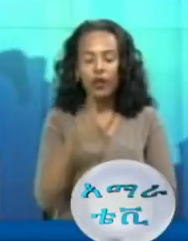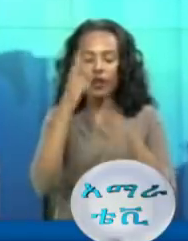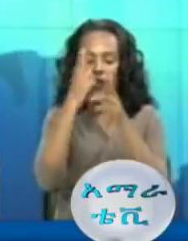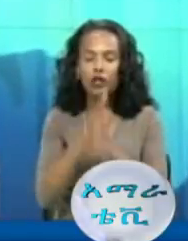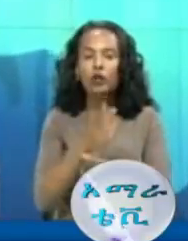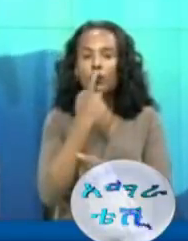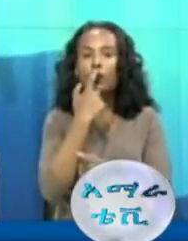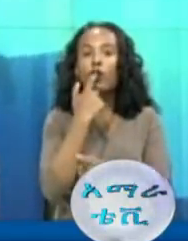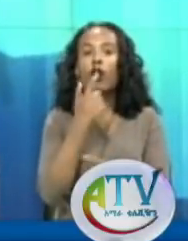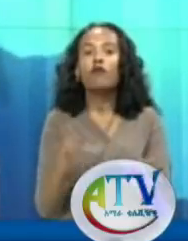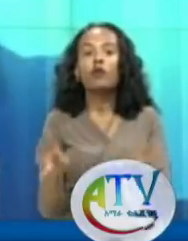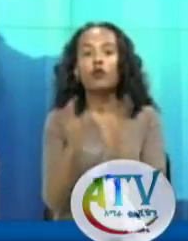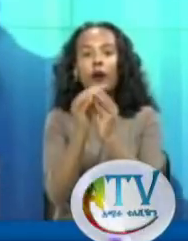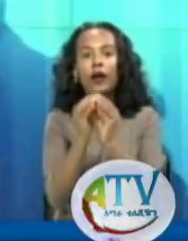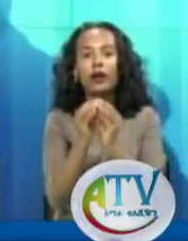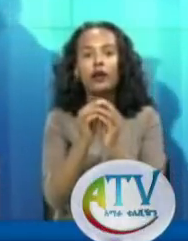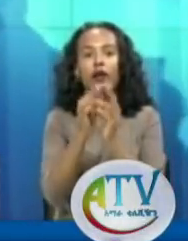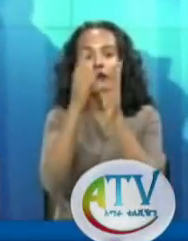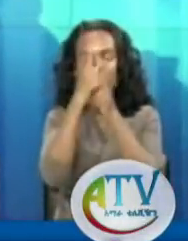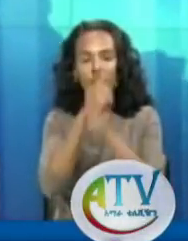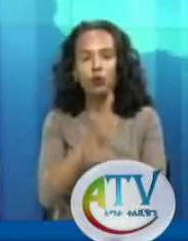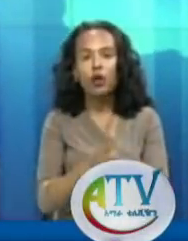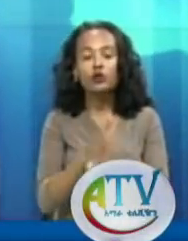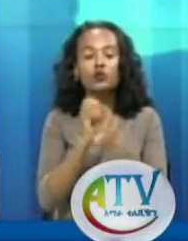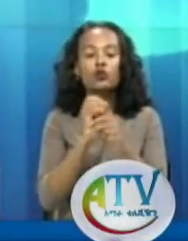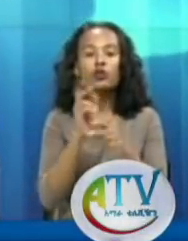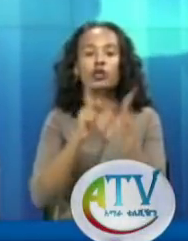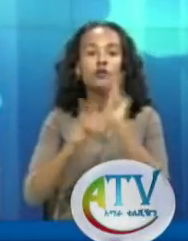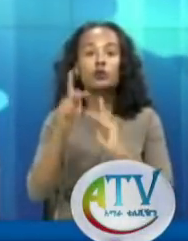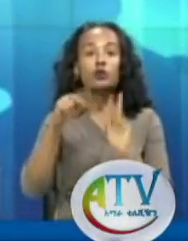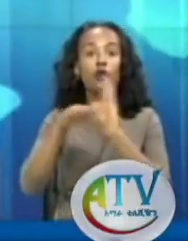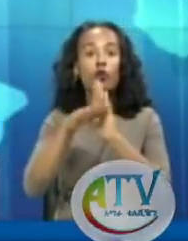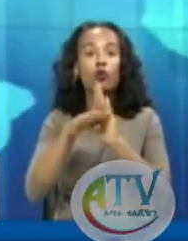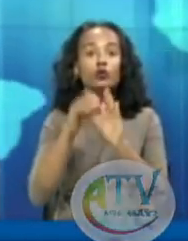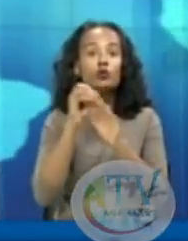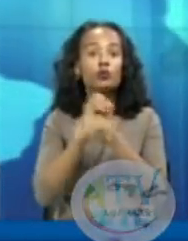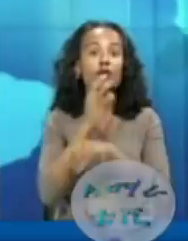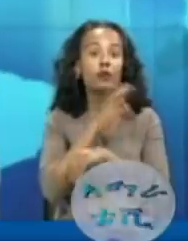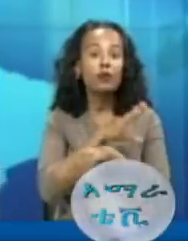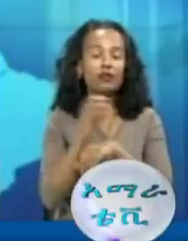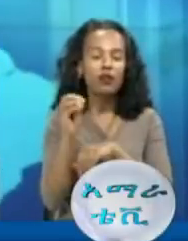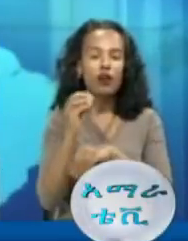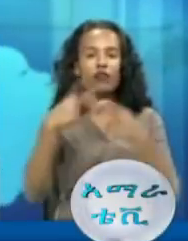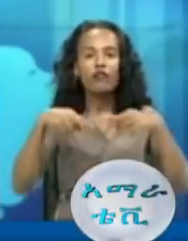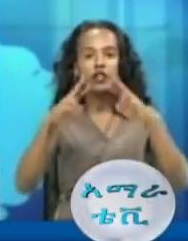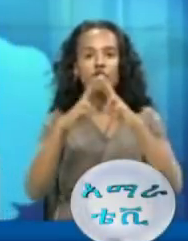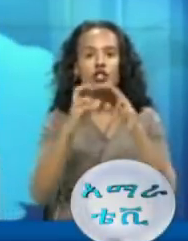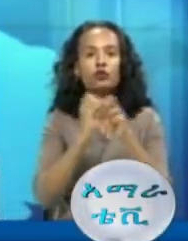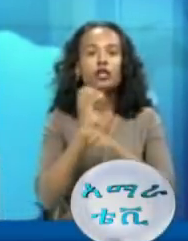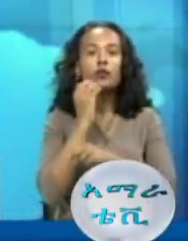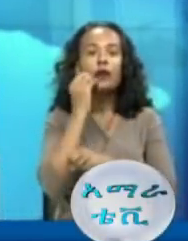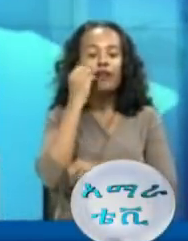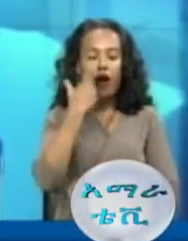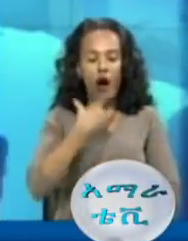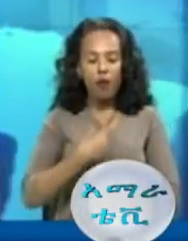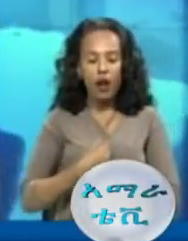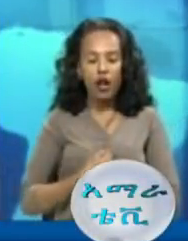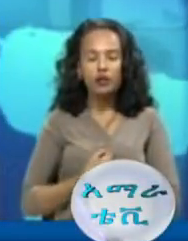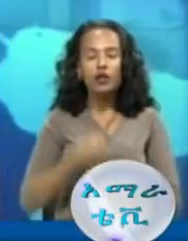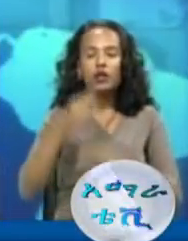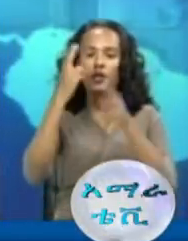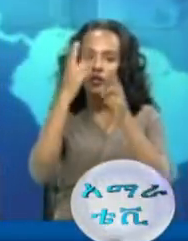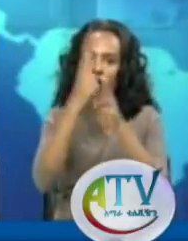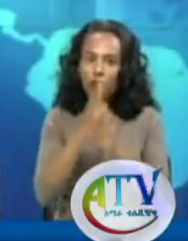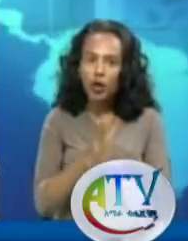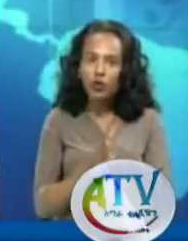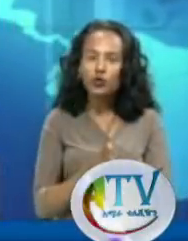የተከበሩ አፈ ጉባኤ፣ የተከበራችሁ ህዝብ ተወካዮችና የፌዴሬሽን ምክር ቤት አባላት፣